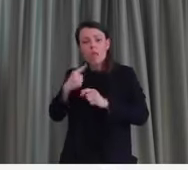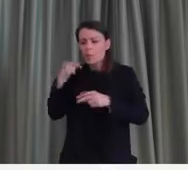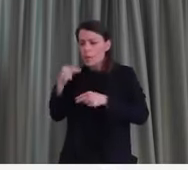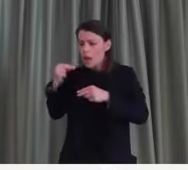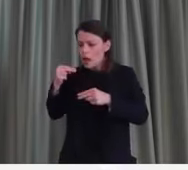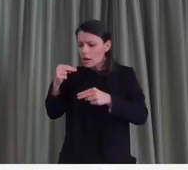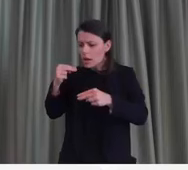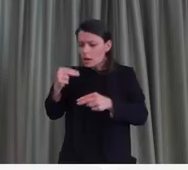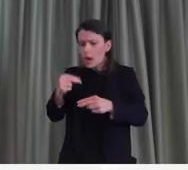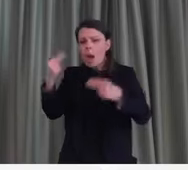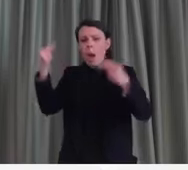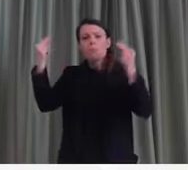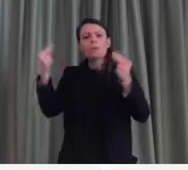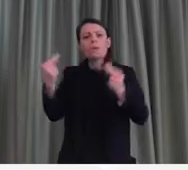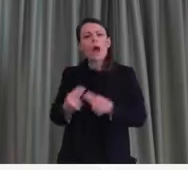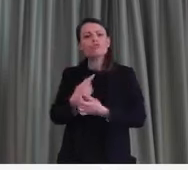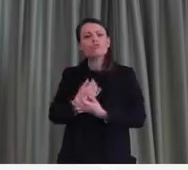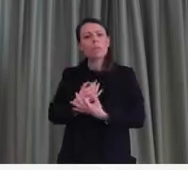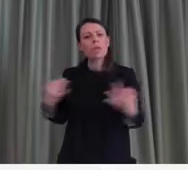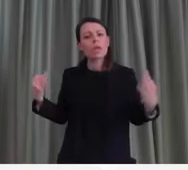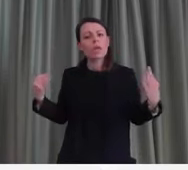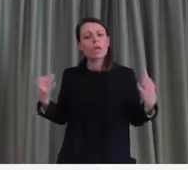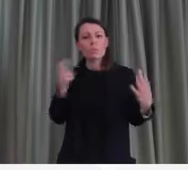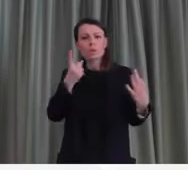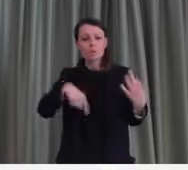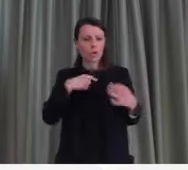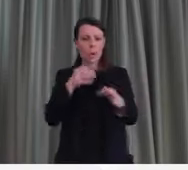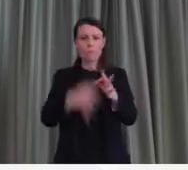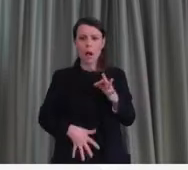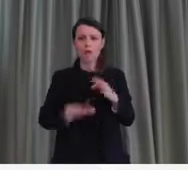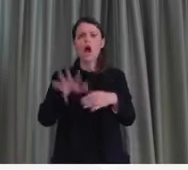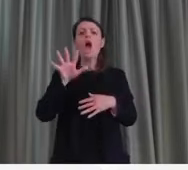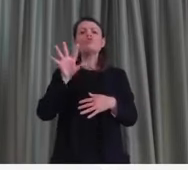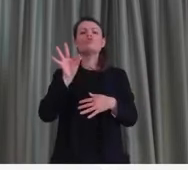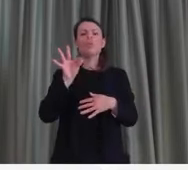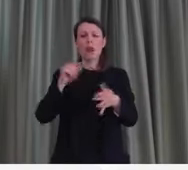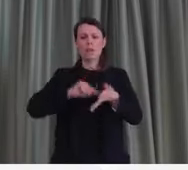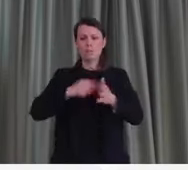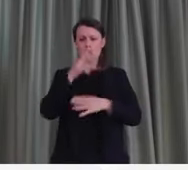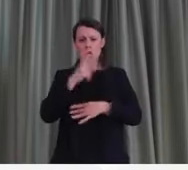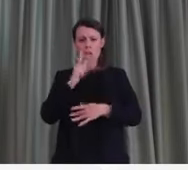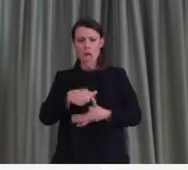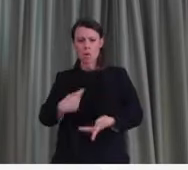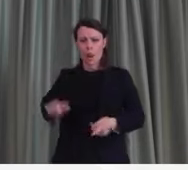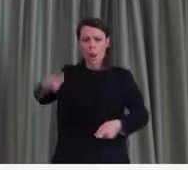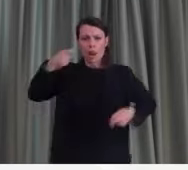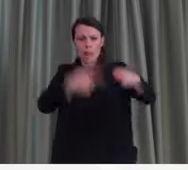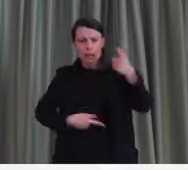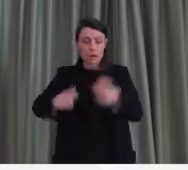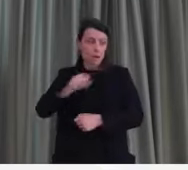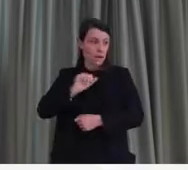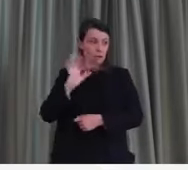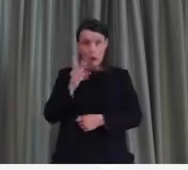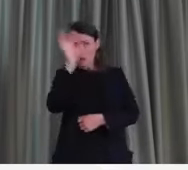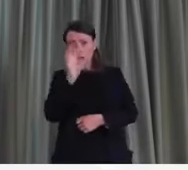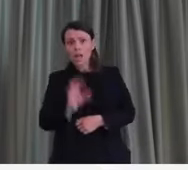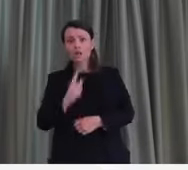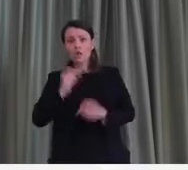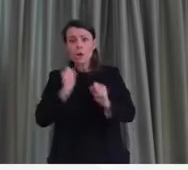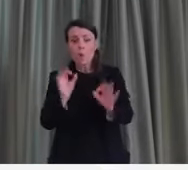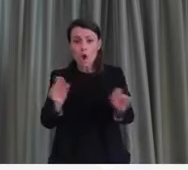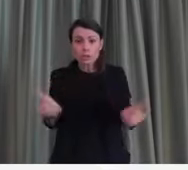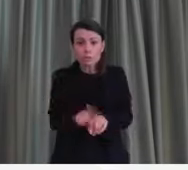pronti via abbiamo speso 50 milioni di euro cosa che non credo che nessun altro e regione avrebbe potuto fare 40